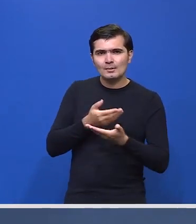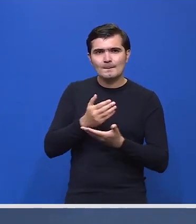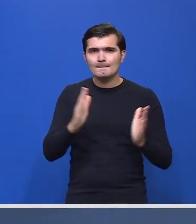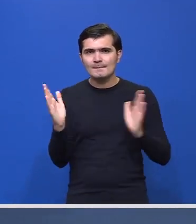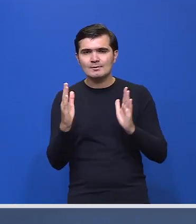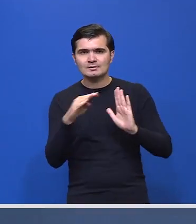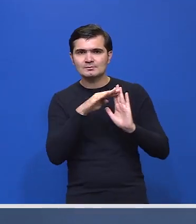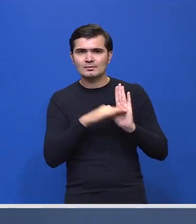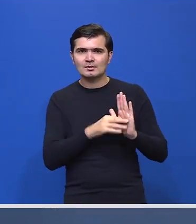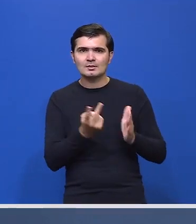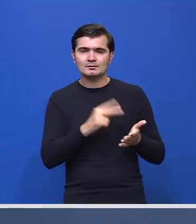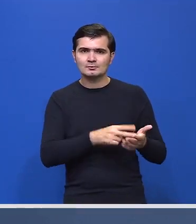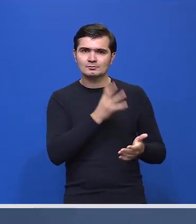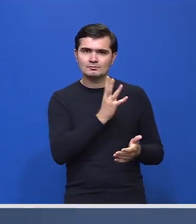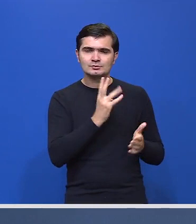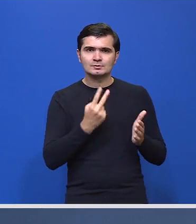de programare